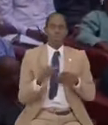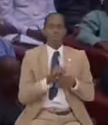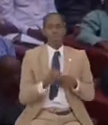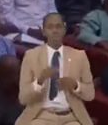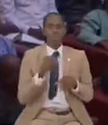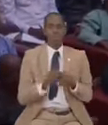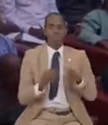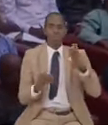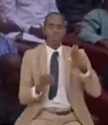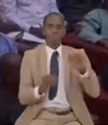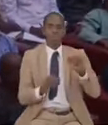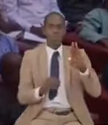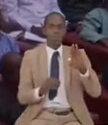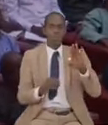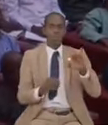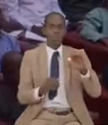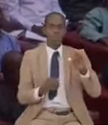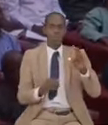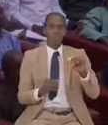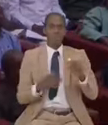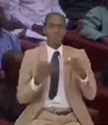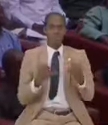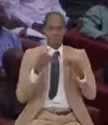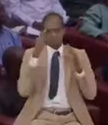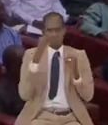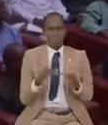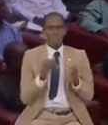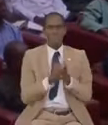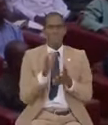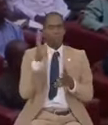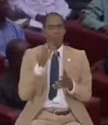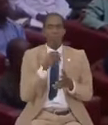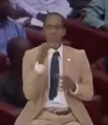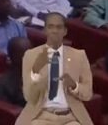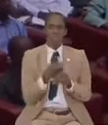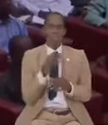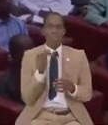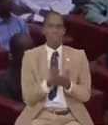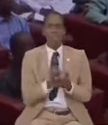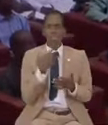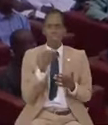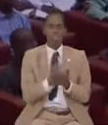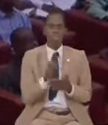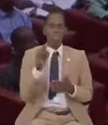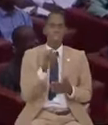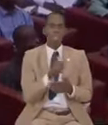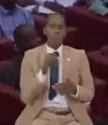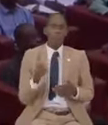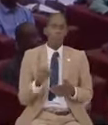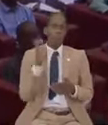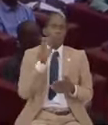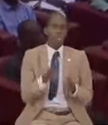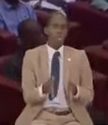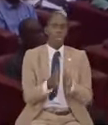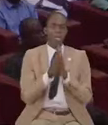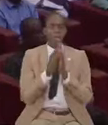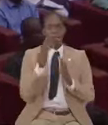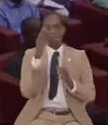dans ce pays de corruption Babylone il a décidé de ne pas prendre cela et il pria le